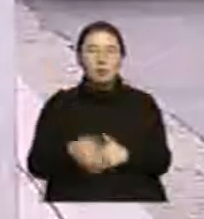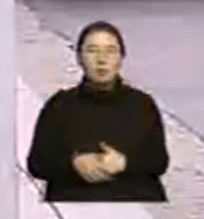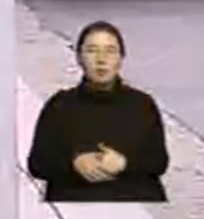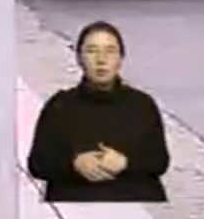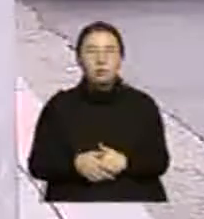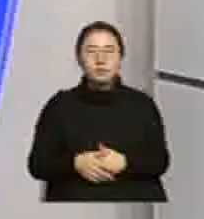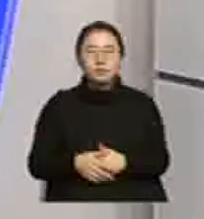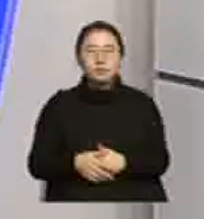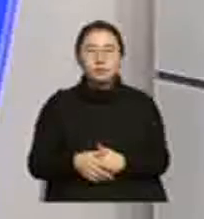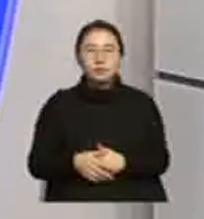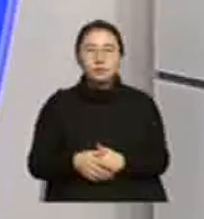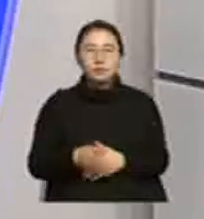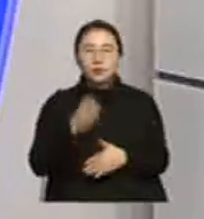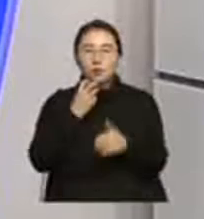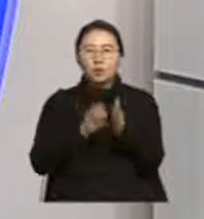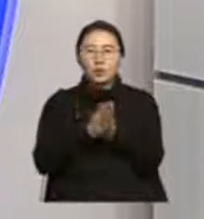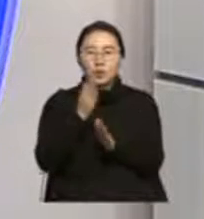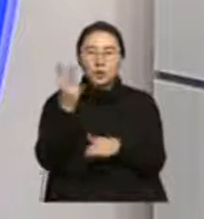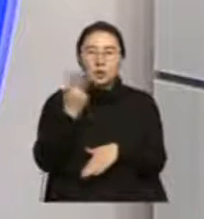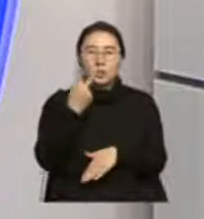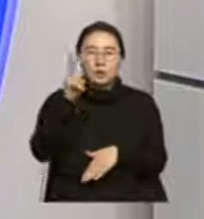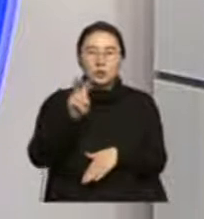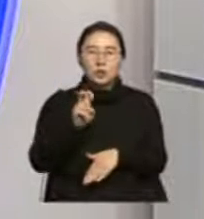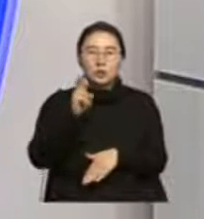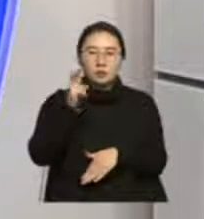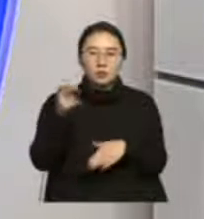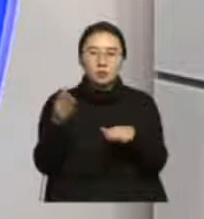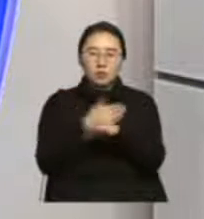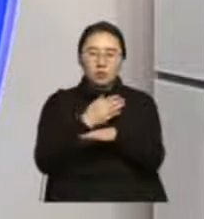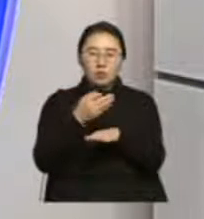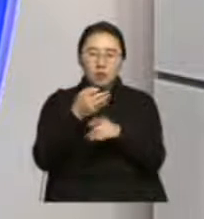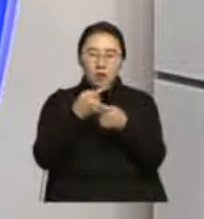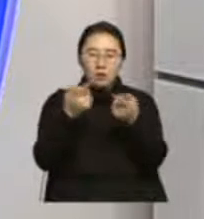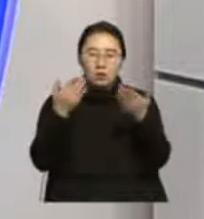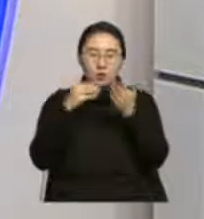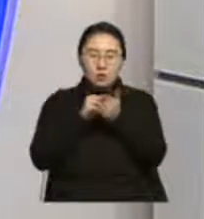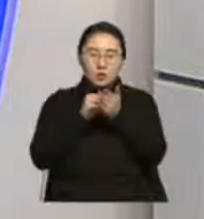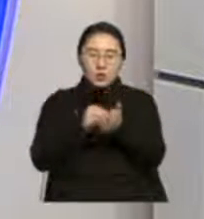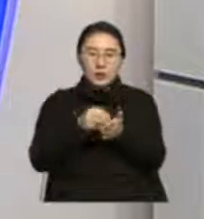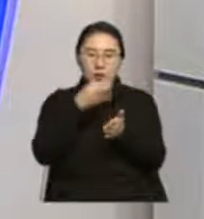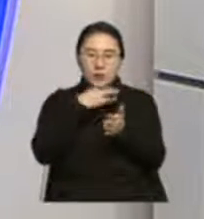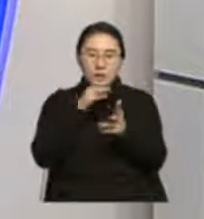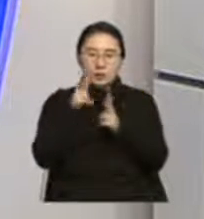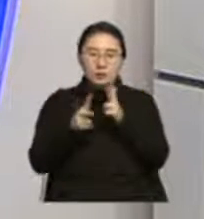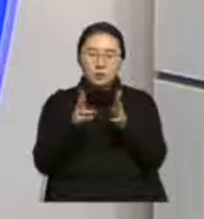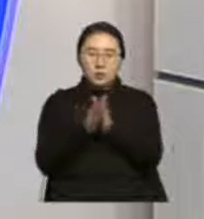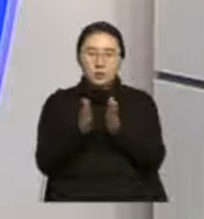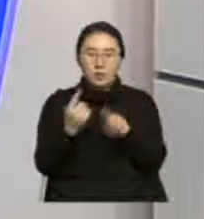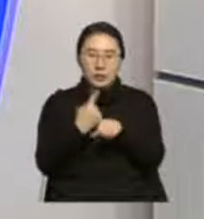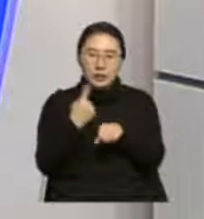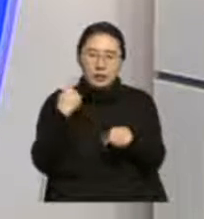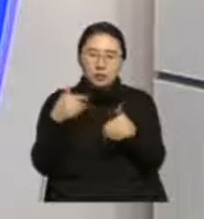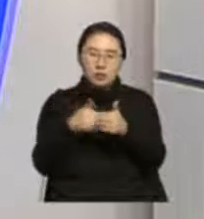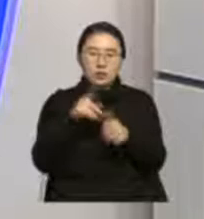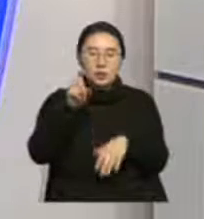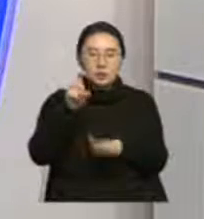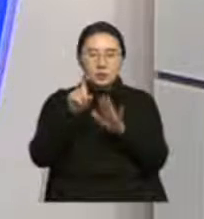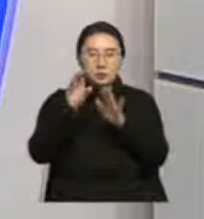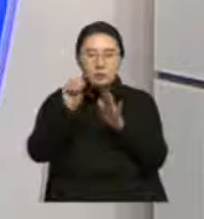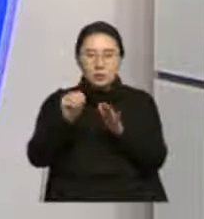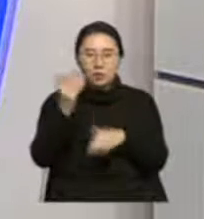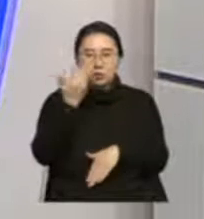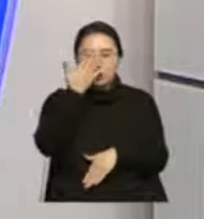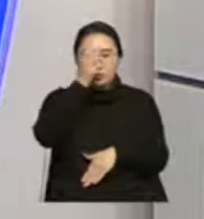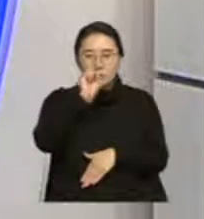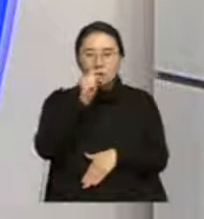예정입니다. 서울시는 2012년부터 학자금 대출 이자 사업을 시작해 작년까지 11만 명에게